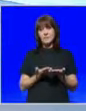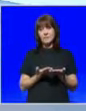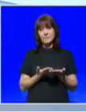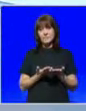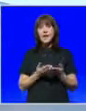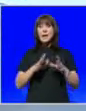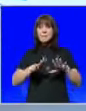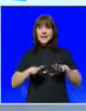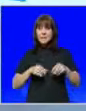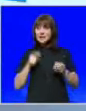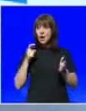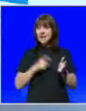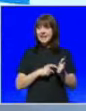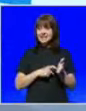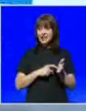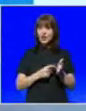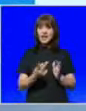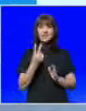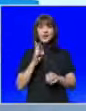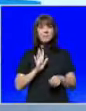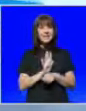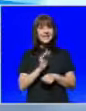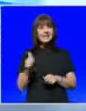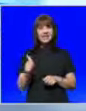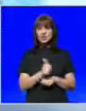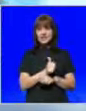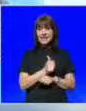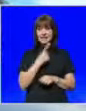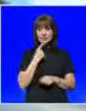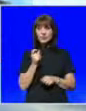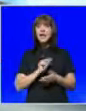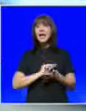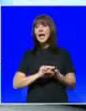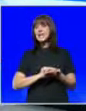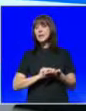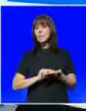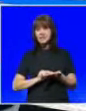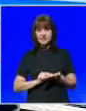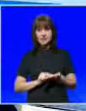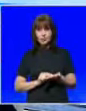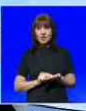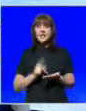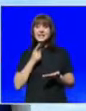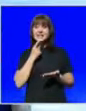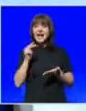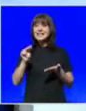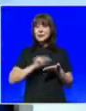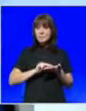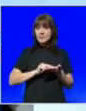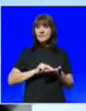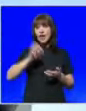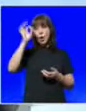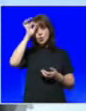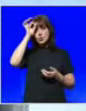приемането на закона през 2015-16 година е записано, че за записването на ученик